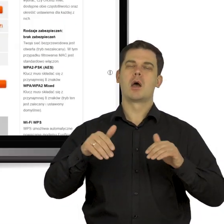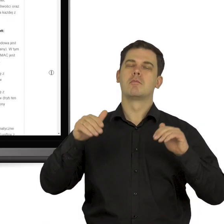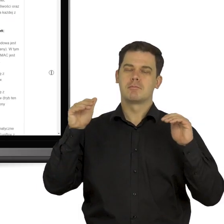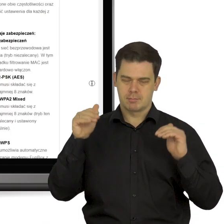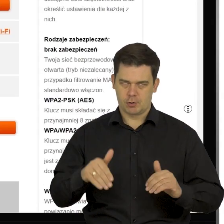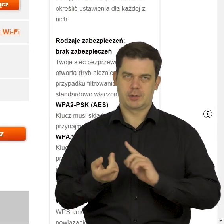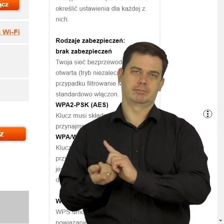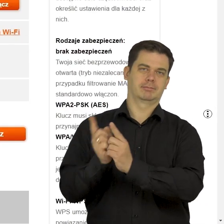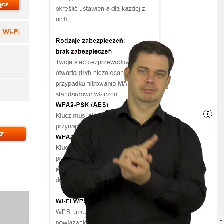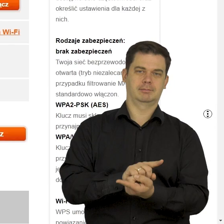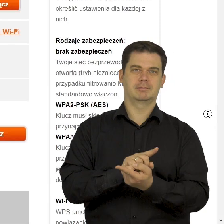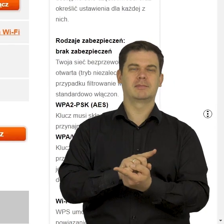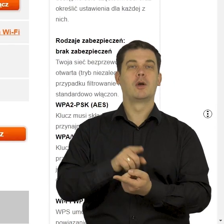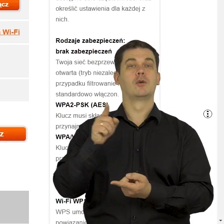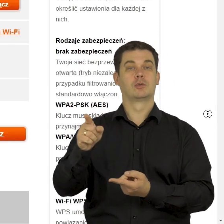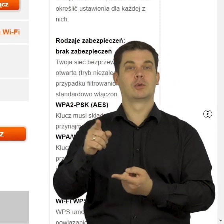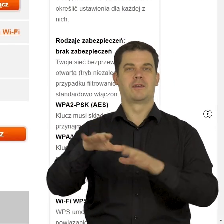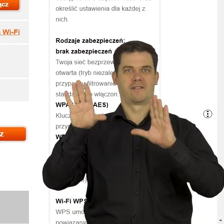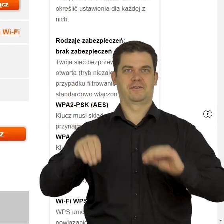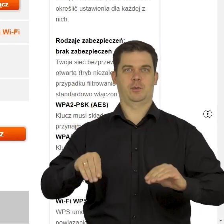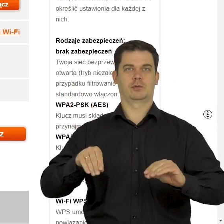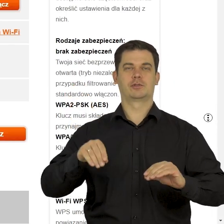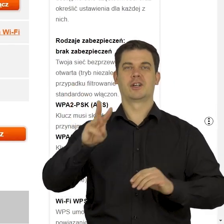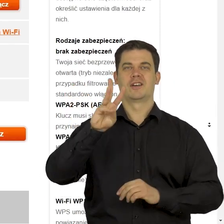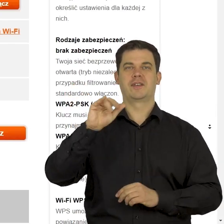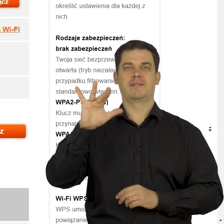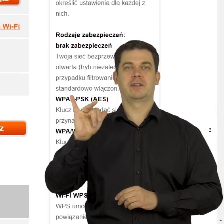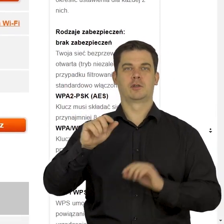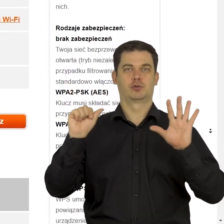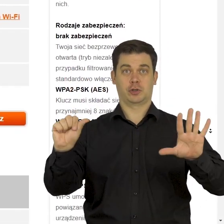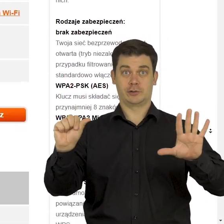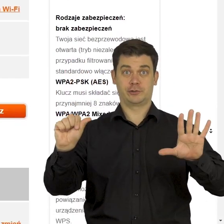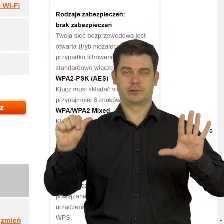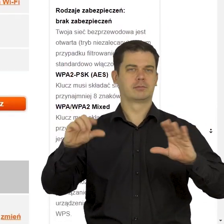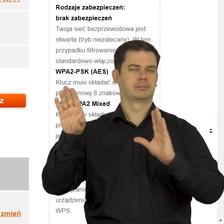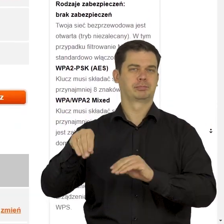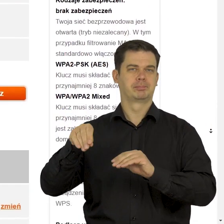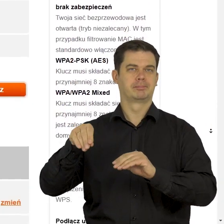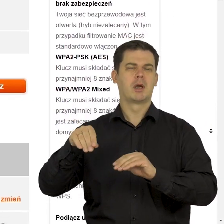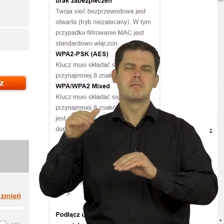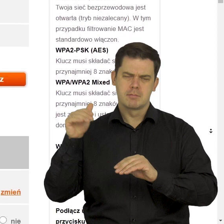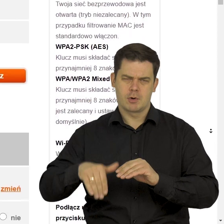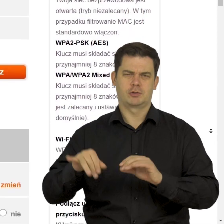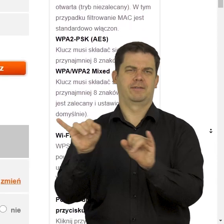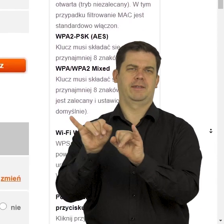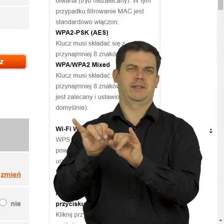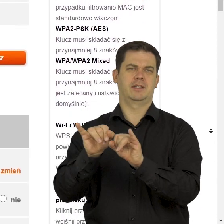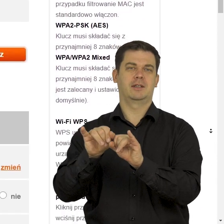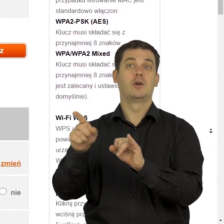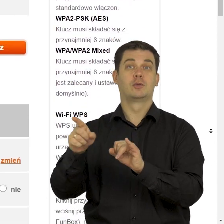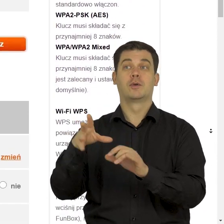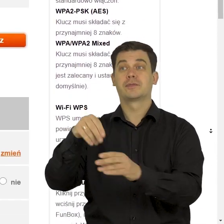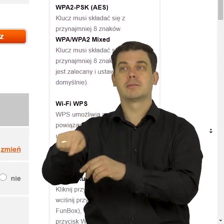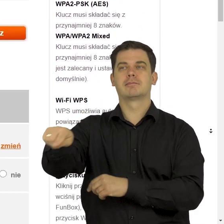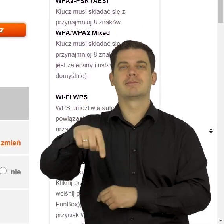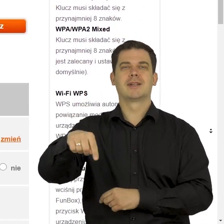problemu? Jest na to sposób. Wystarczy, że wyłączysz standard Wi-Fi 6 w Fanboxie. Będziesz wtedy mógł